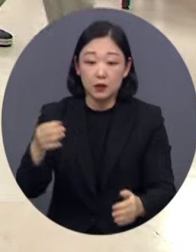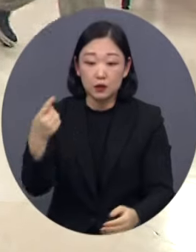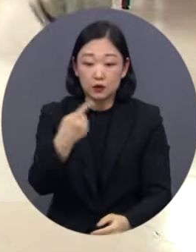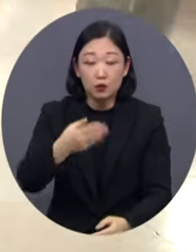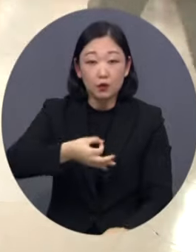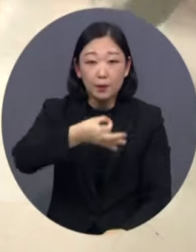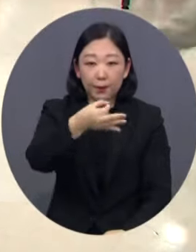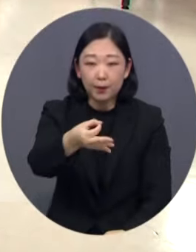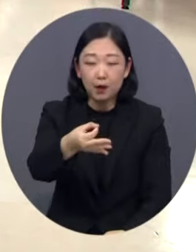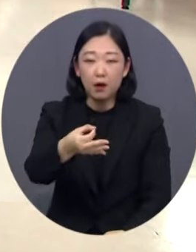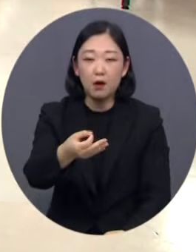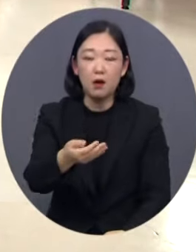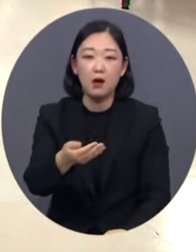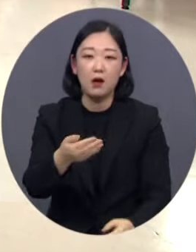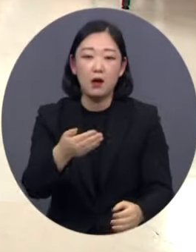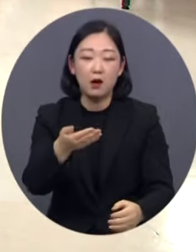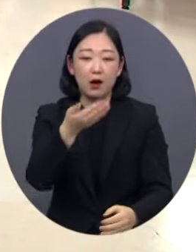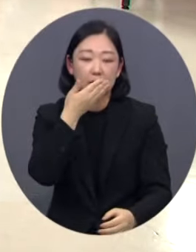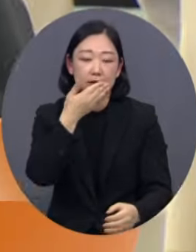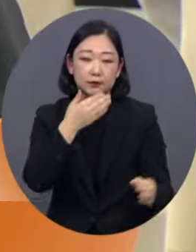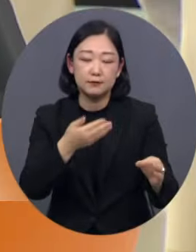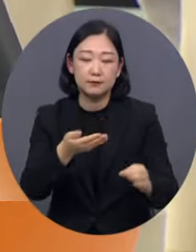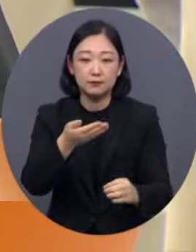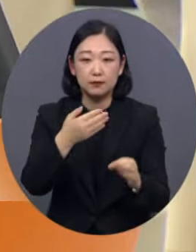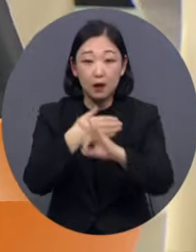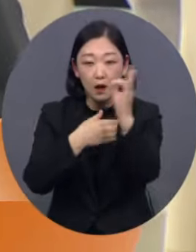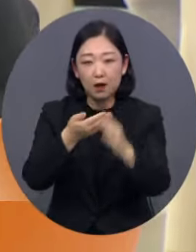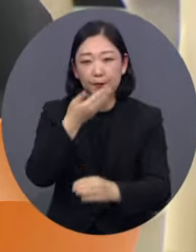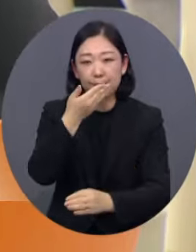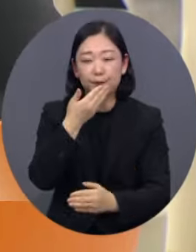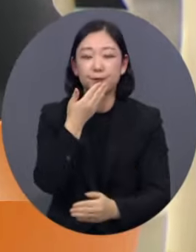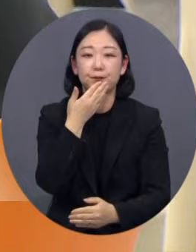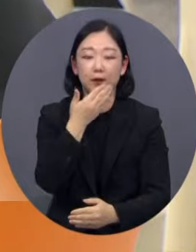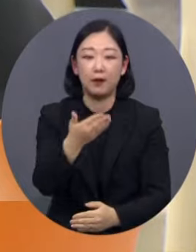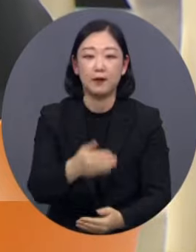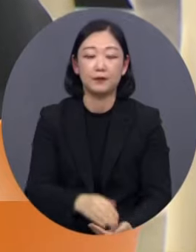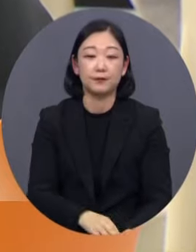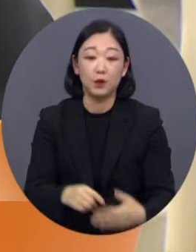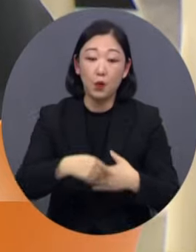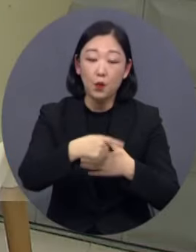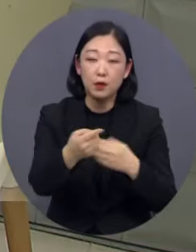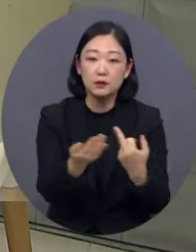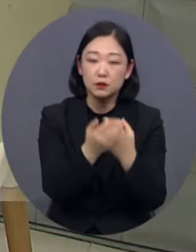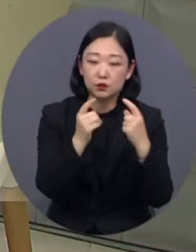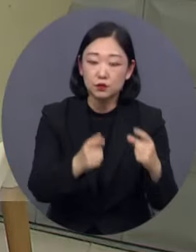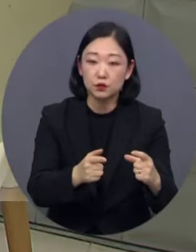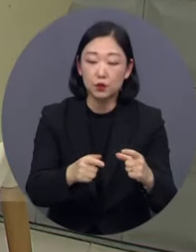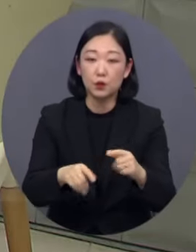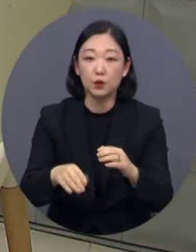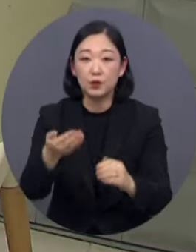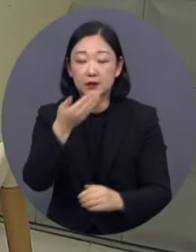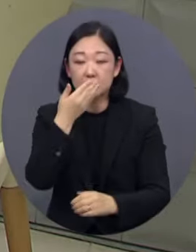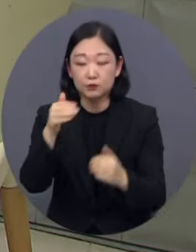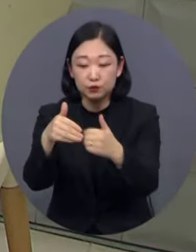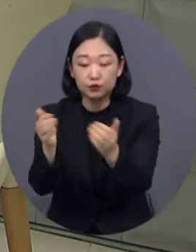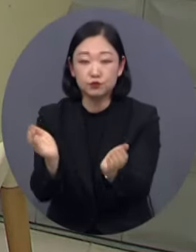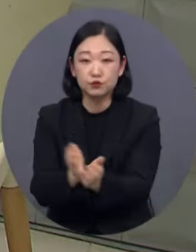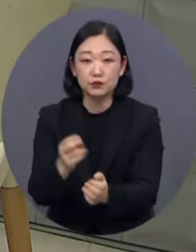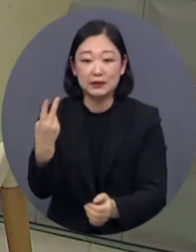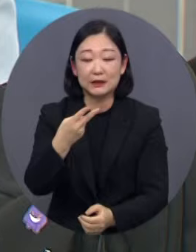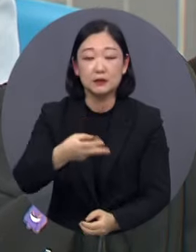내면 학생 식당에서 아침을 먹을 수 있습니다. 나머지 비용은 제주도와 농식품부가 2,000원씩